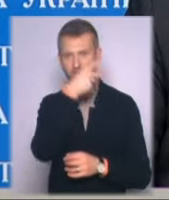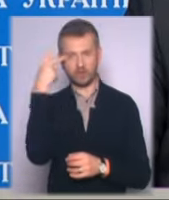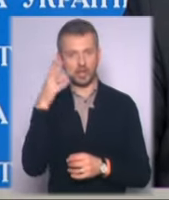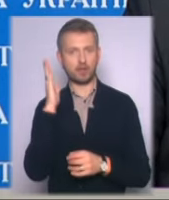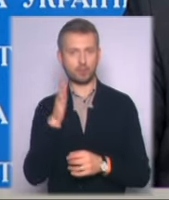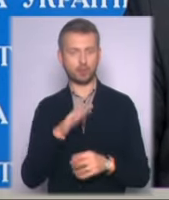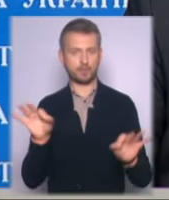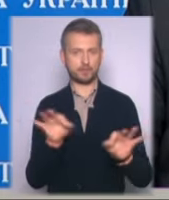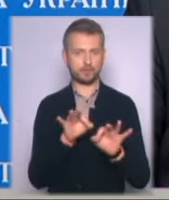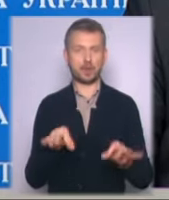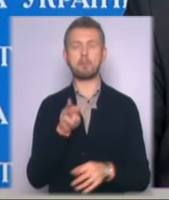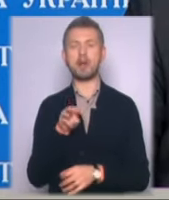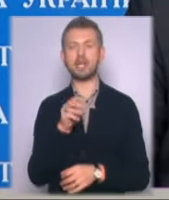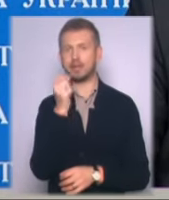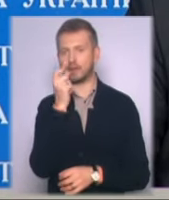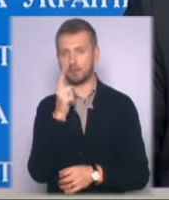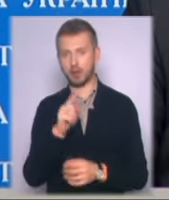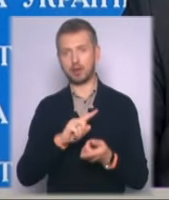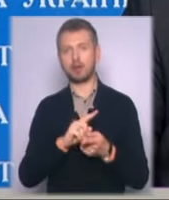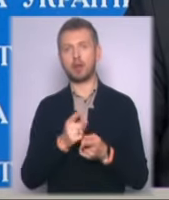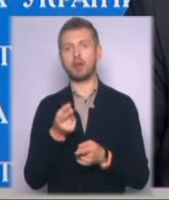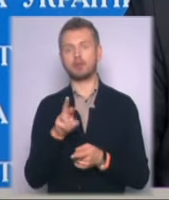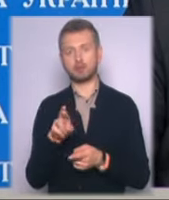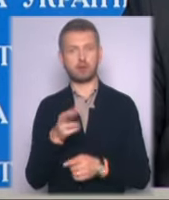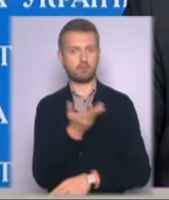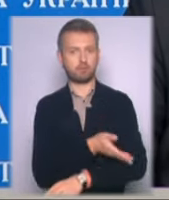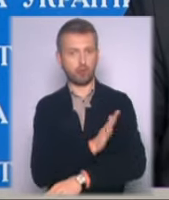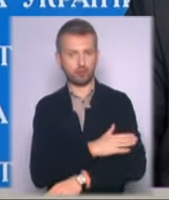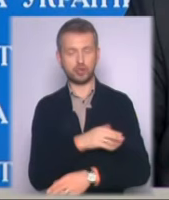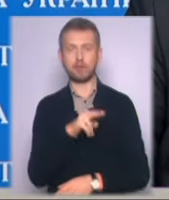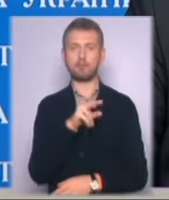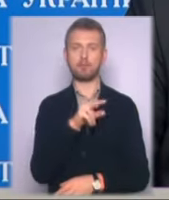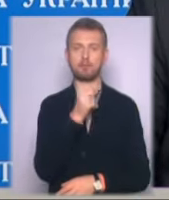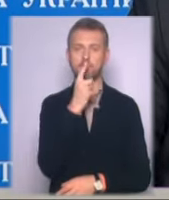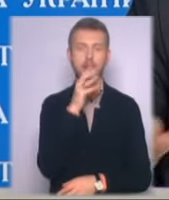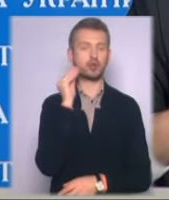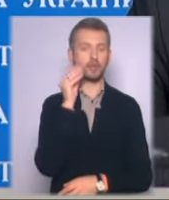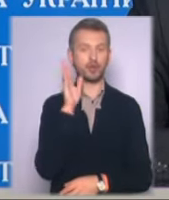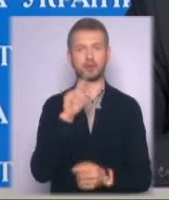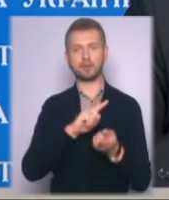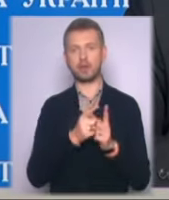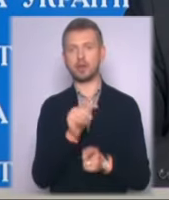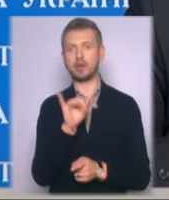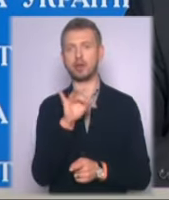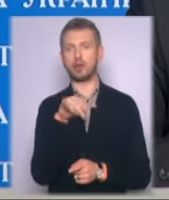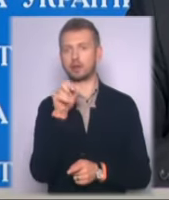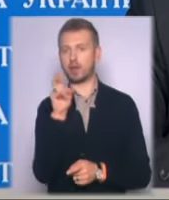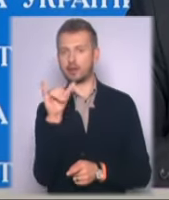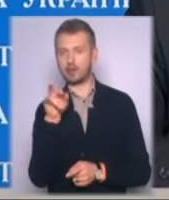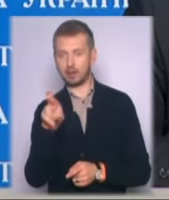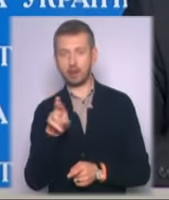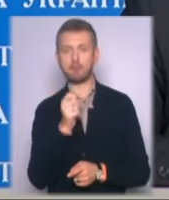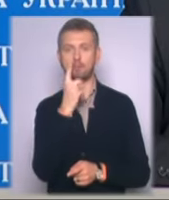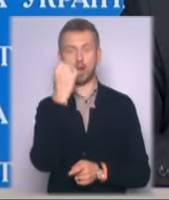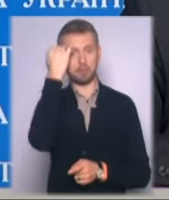композиції. Маріїнський парк на парк Польщі, парк Шевченка на парк Йорданії, парк Перемоги в парк